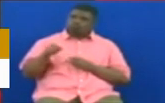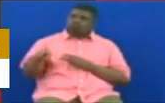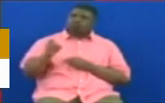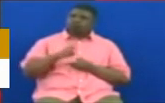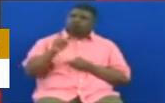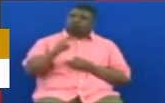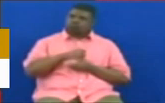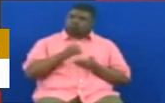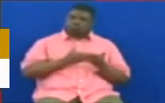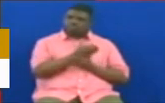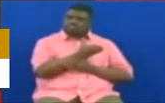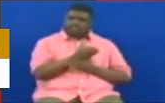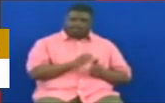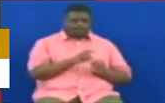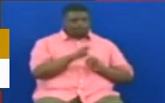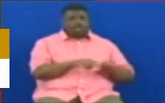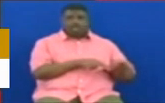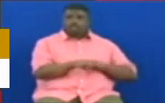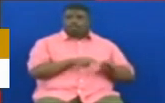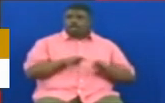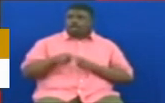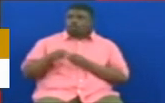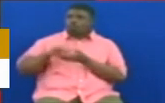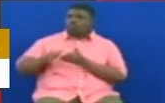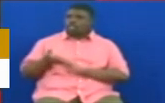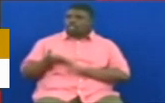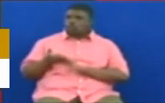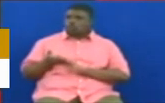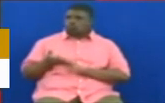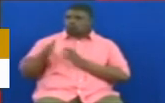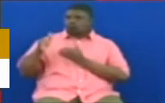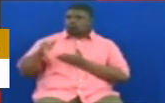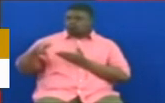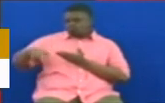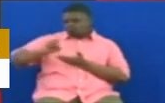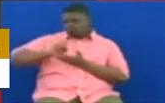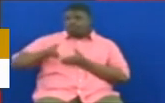makubaliano ya meli za uvuvi kutoka mataifa mengine, ili hali